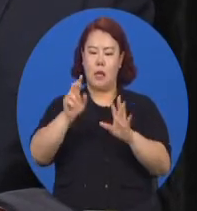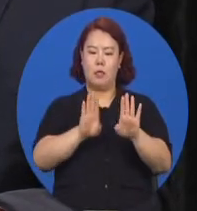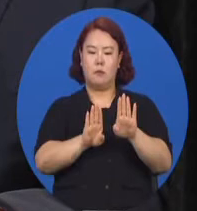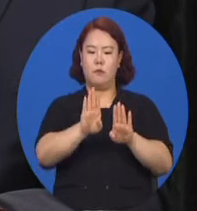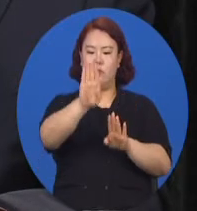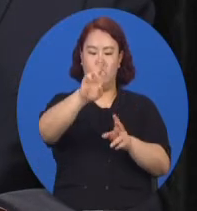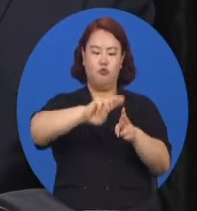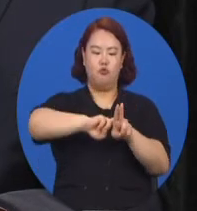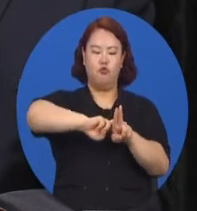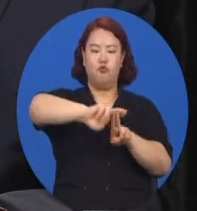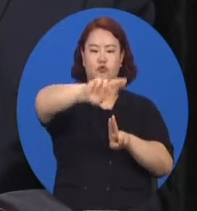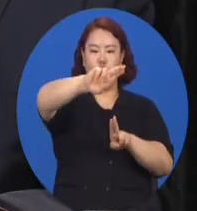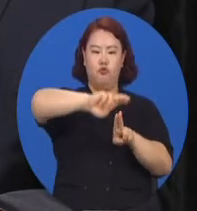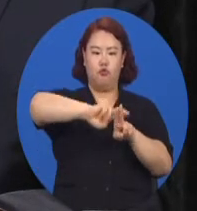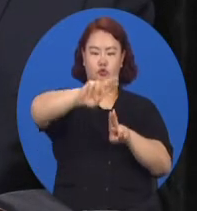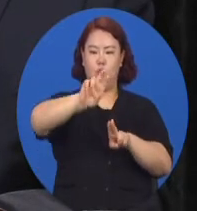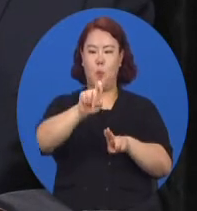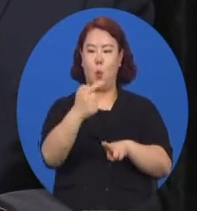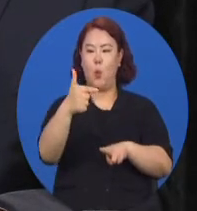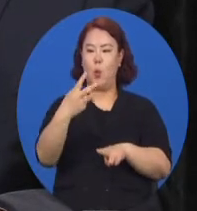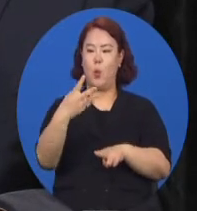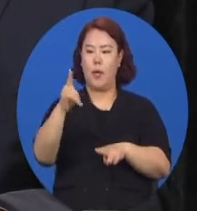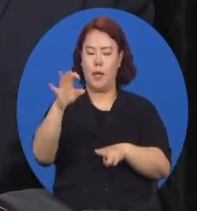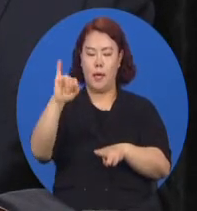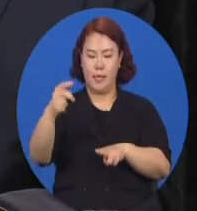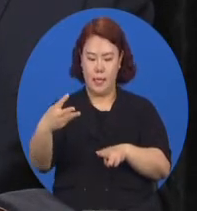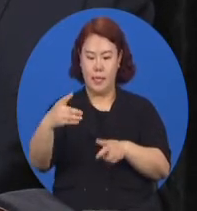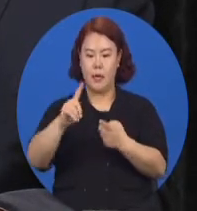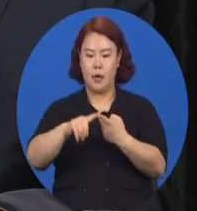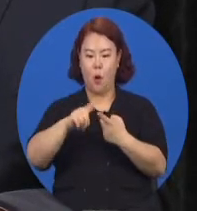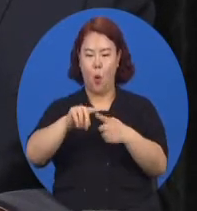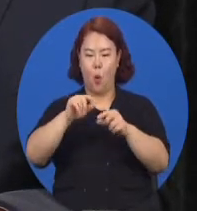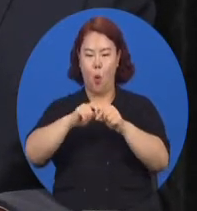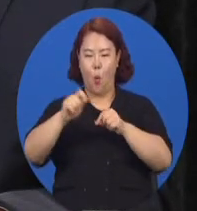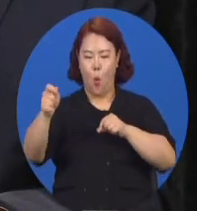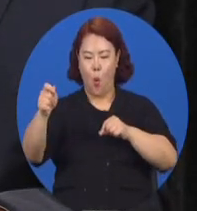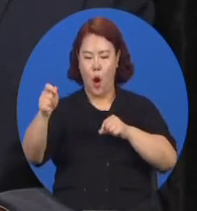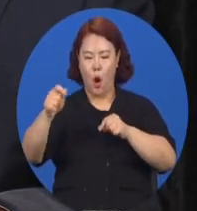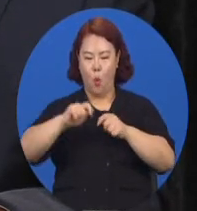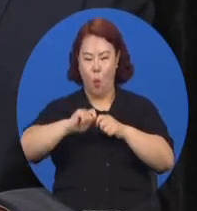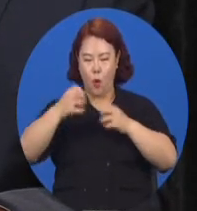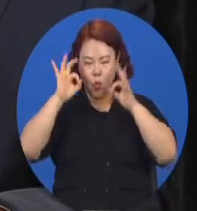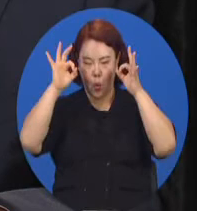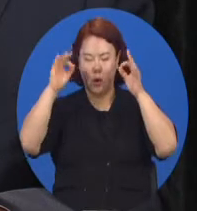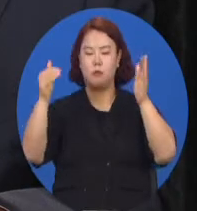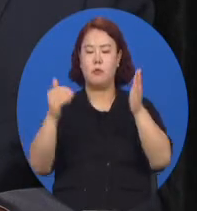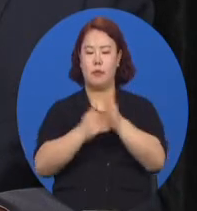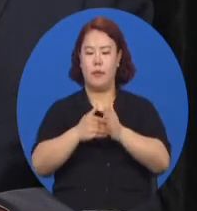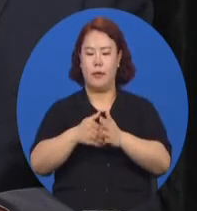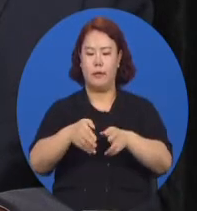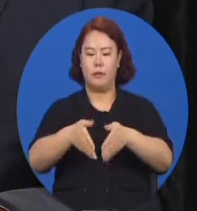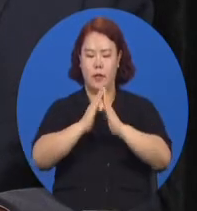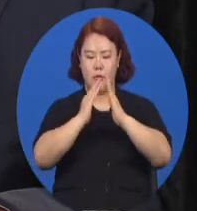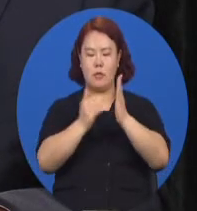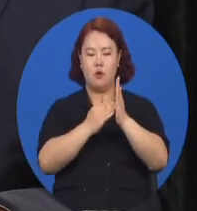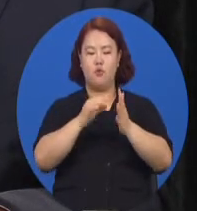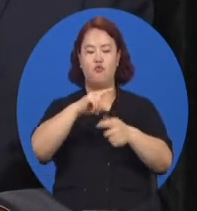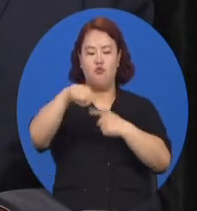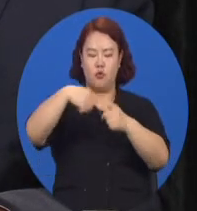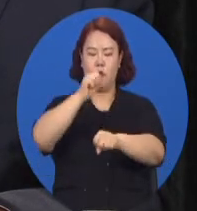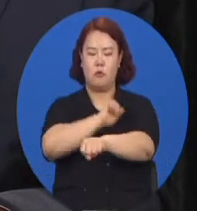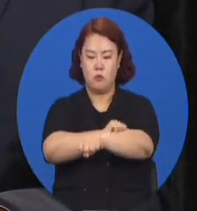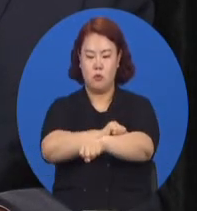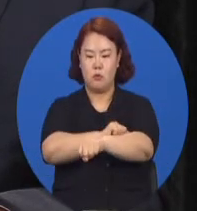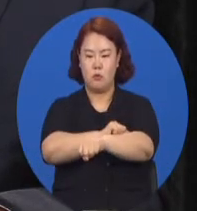오랜 노력 끝에 이 저희들이 승인을 받아서 설치하고 지금 잘 운영을 하고 있습니다. 아마 이 부분에 대해서